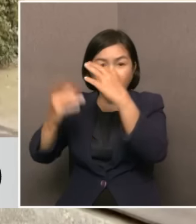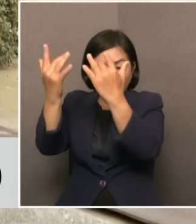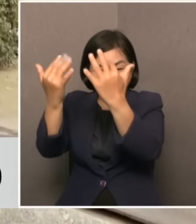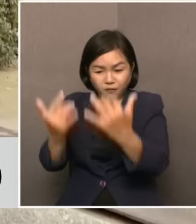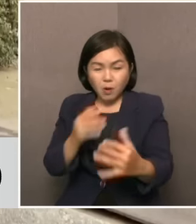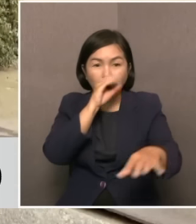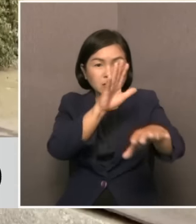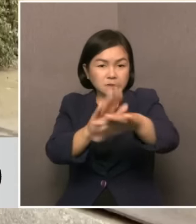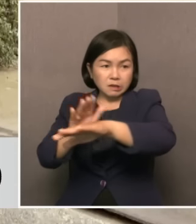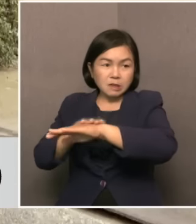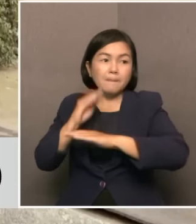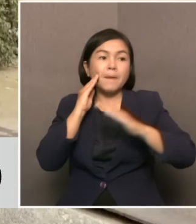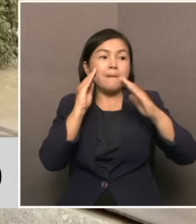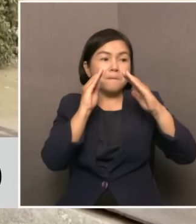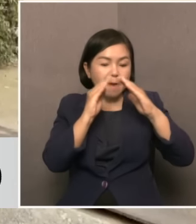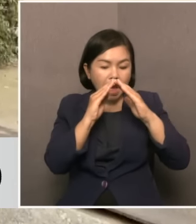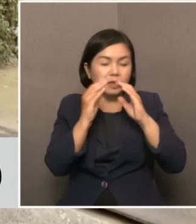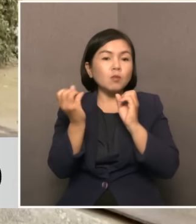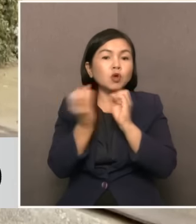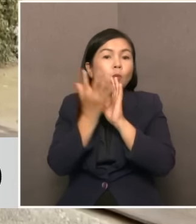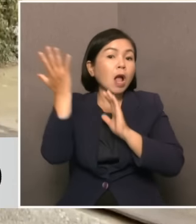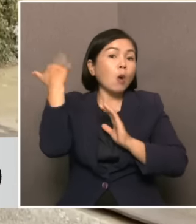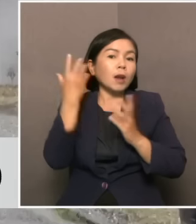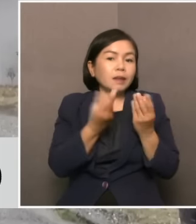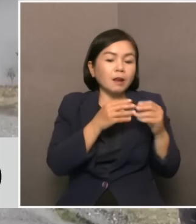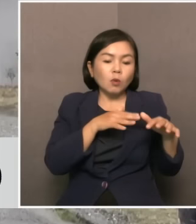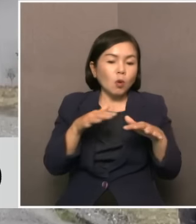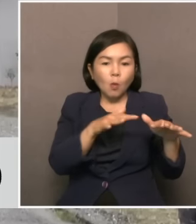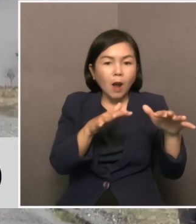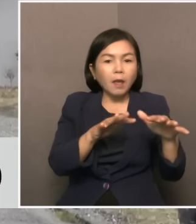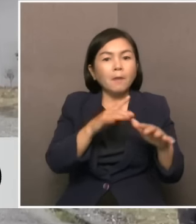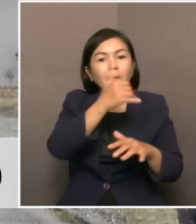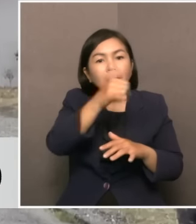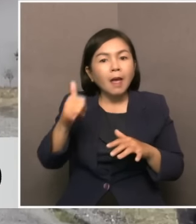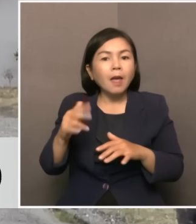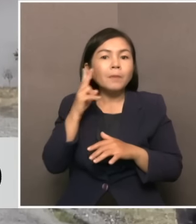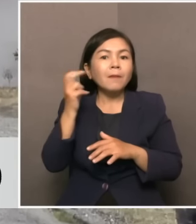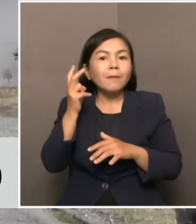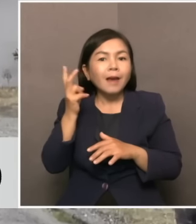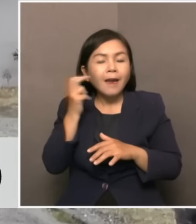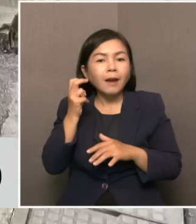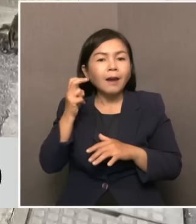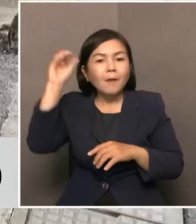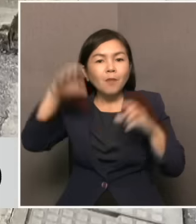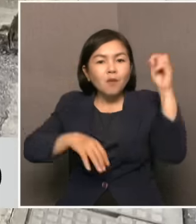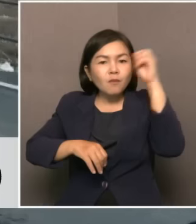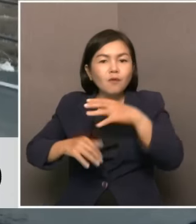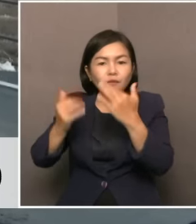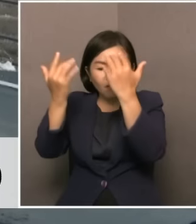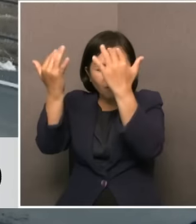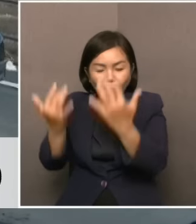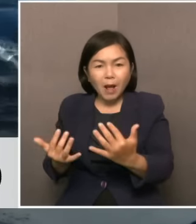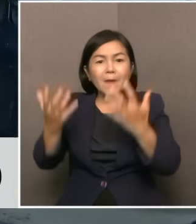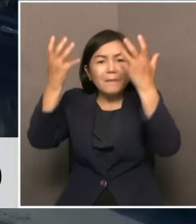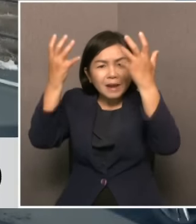เตือนด้วยว่าบ้านเรือนที่ได้รับความเสียหายจากแผ่นดินไหวเสี่ยงจะพังทลายลงมาเนื่องจากน้ำหนักของหิมะที่อยู่บนหลังคาค่ะ